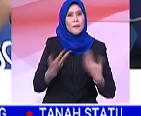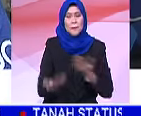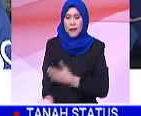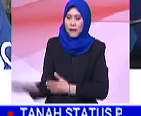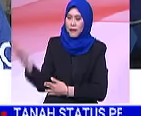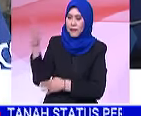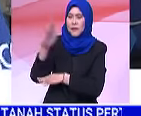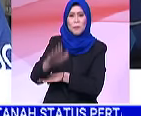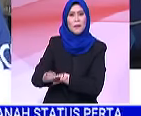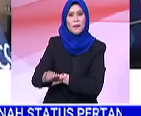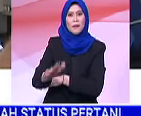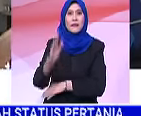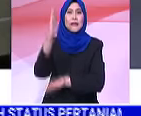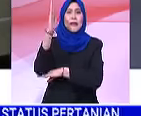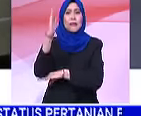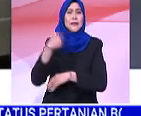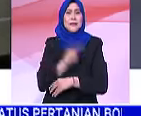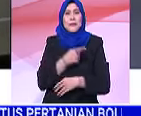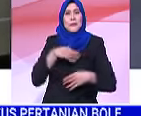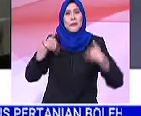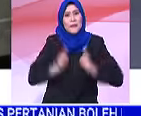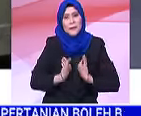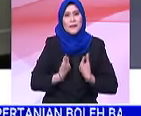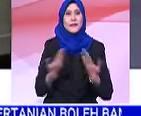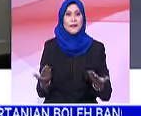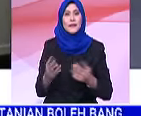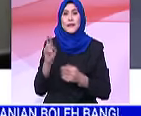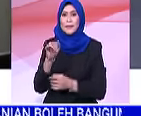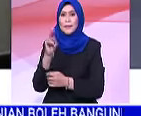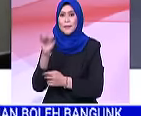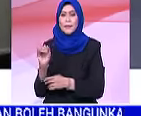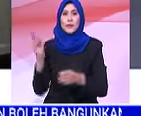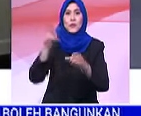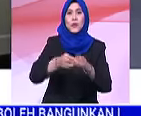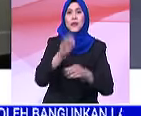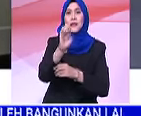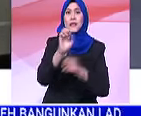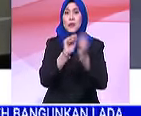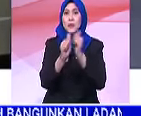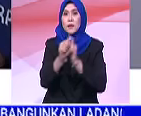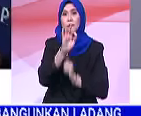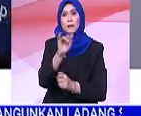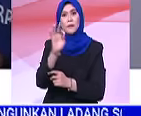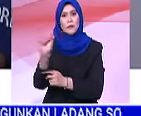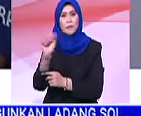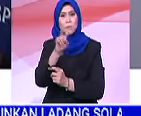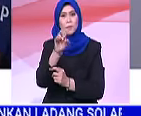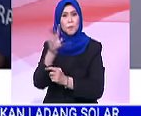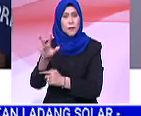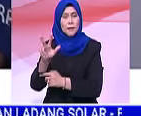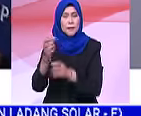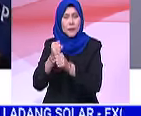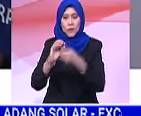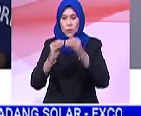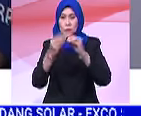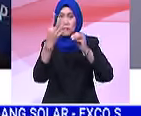ke petang, kita sampai tengah hari dah penat lah. Rini sebelum ini mula menceburi dunia e-sukan FIFA pada 2003 dan pernah menduduki